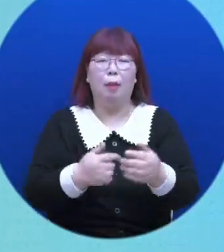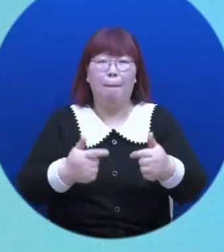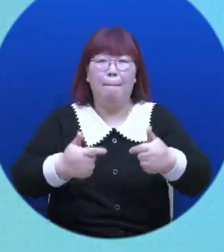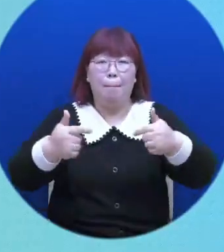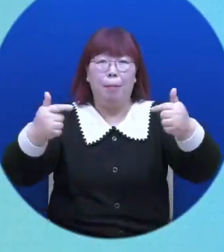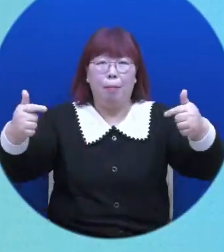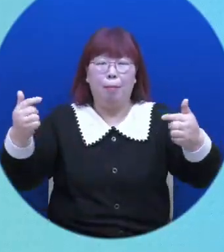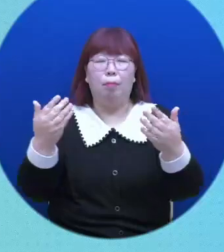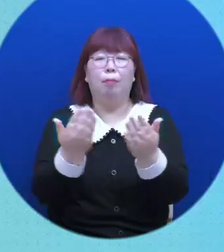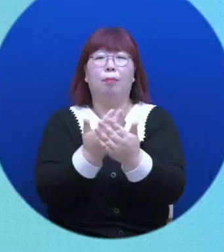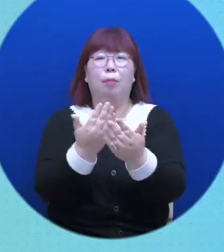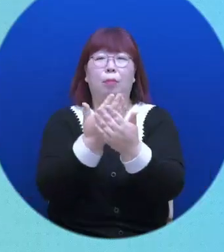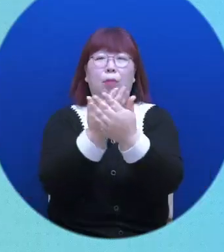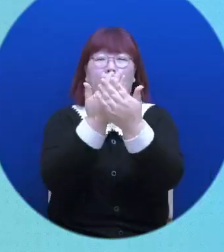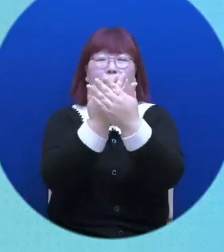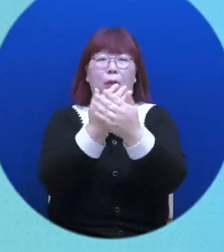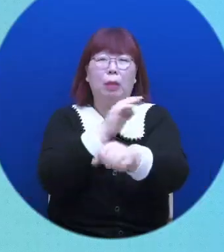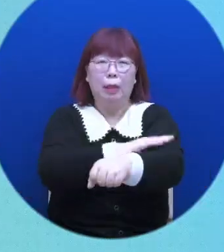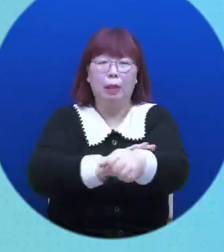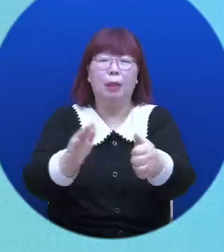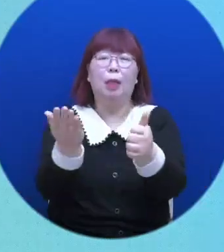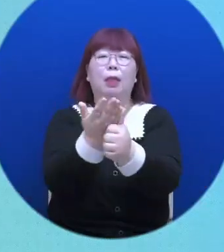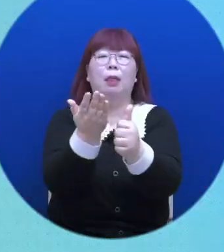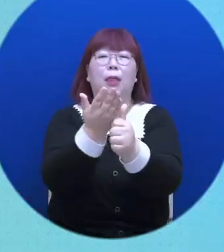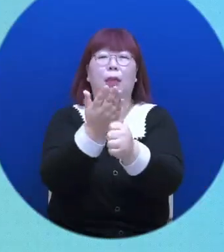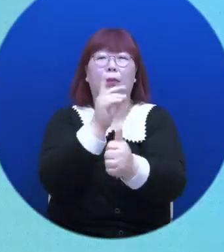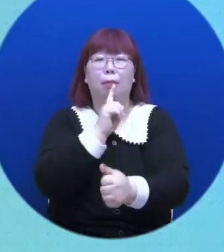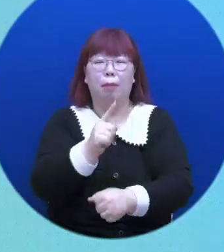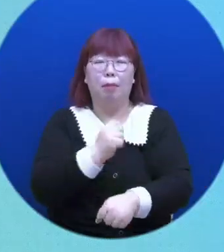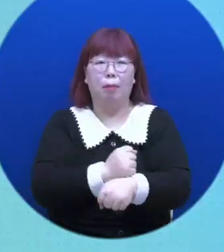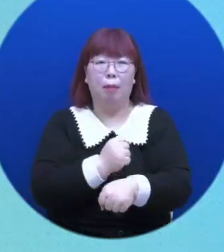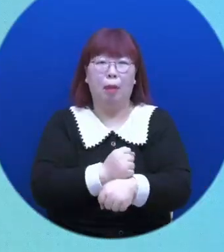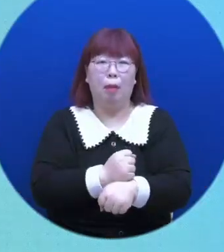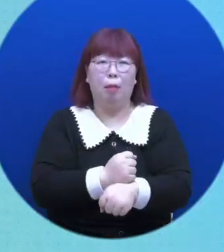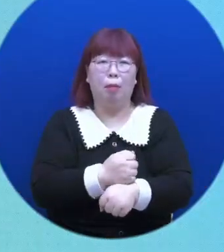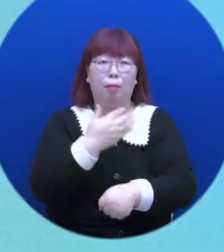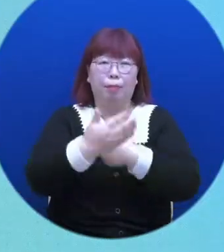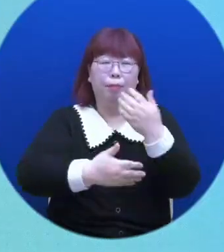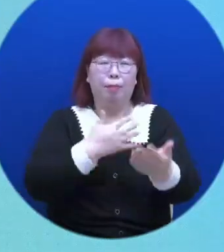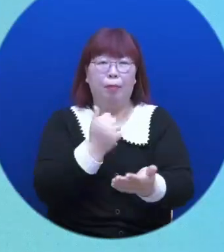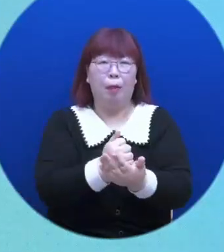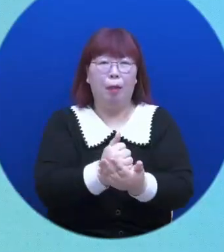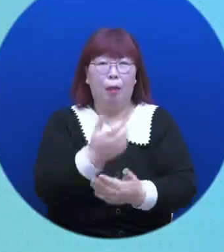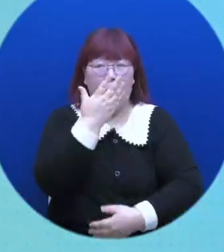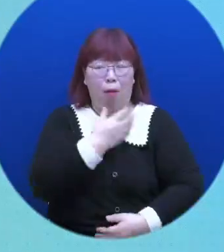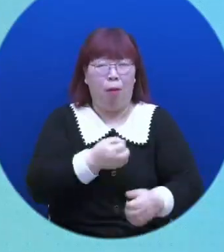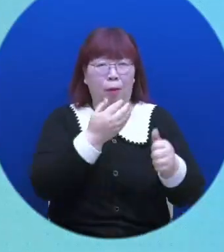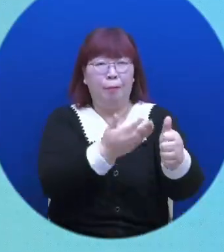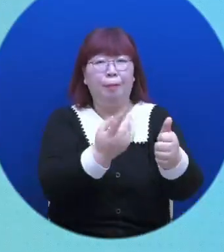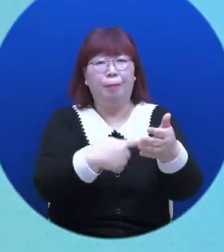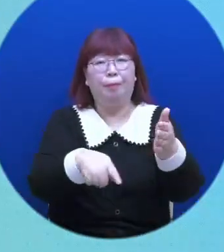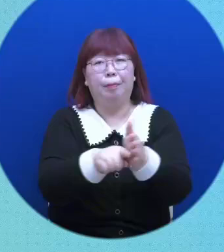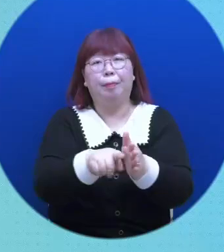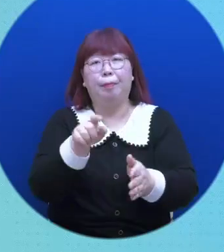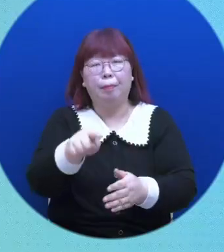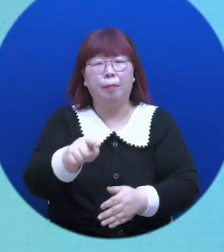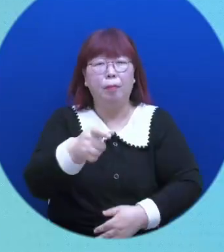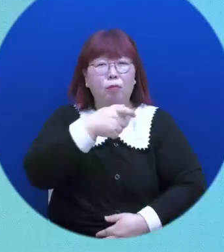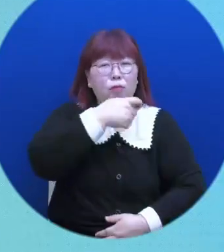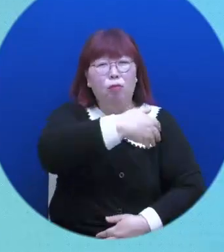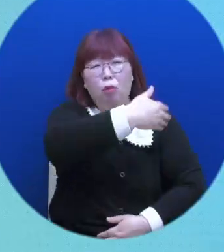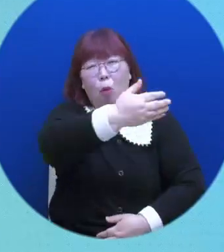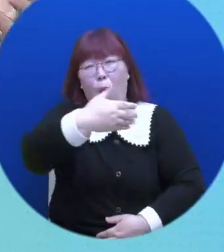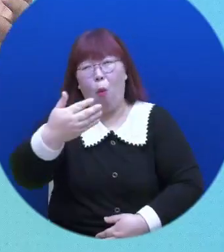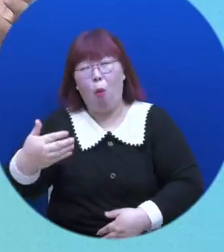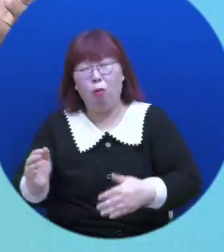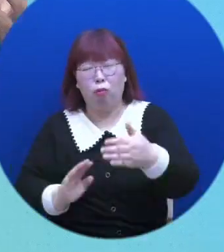번성하고 생육하라는 말씀을 똑같이 줘요. 그러니까 복 주기 위하여 너희들을 이 홍수